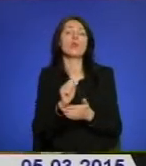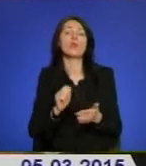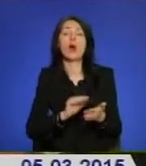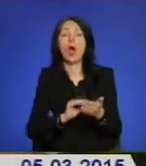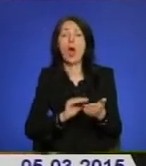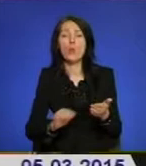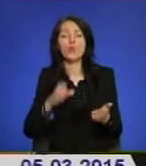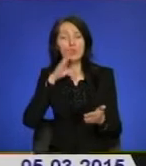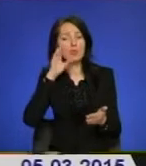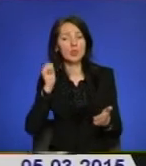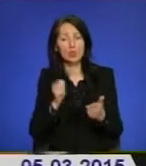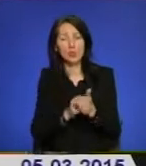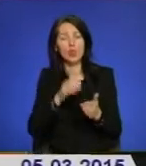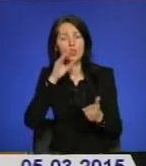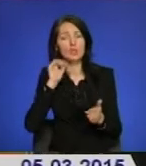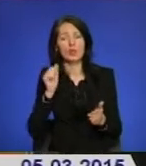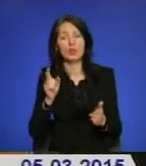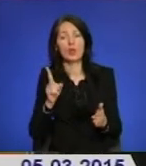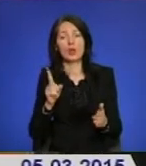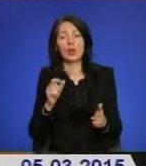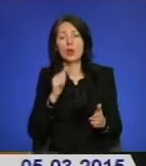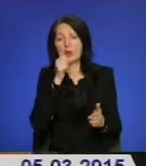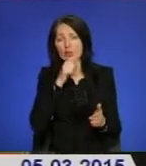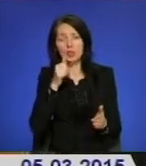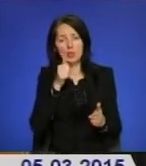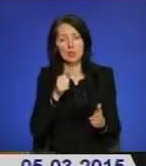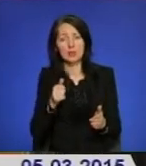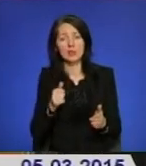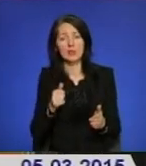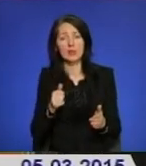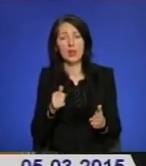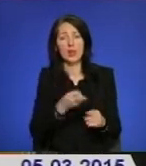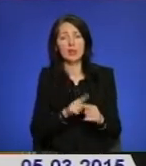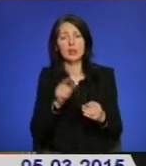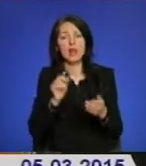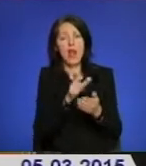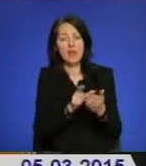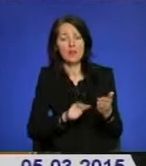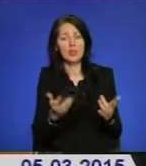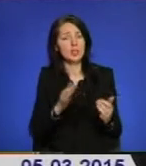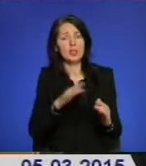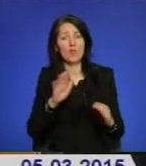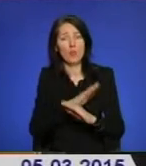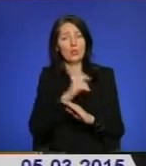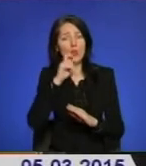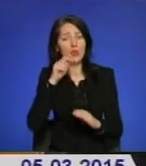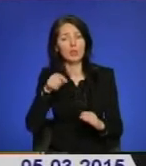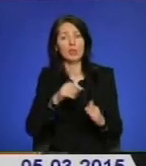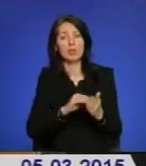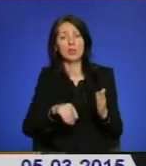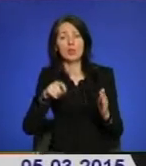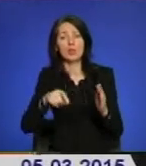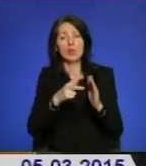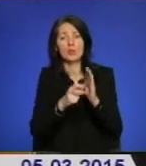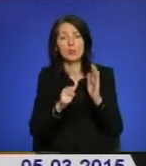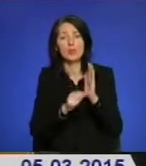шевчанкових руковин цей вірш Ще не вмерла Україна він був створений в 1864 році